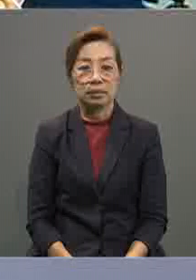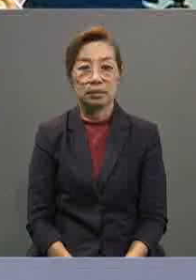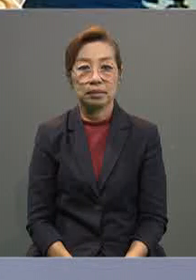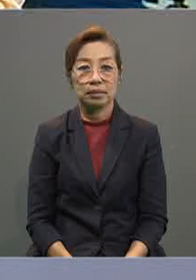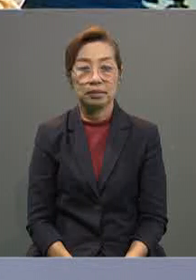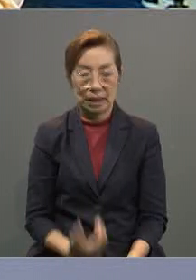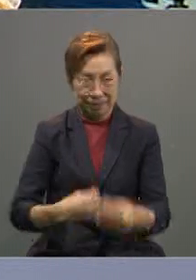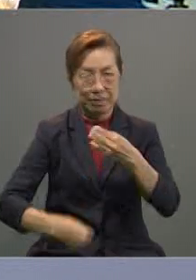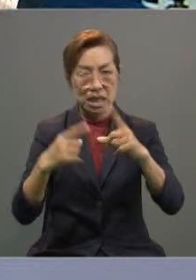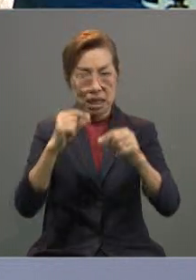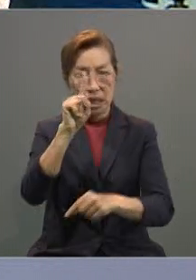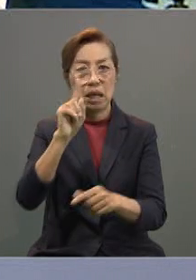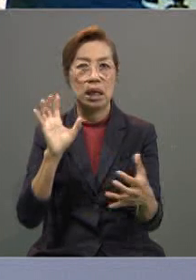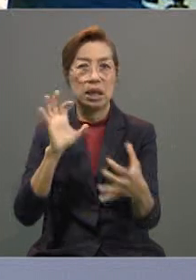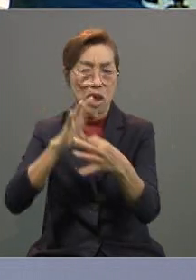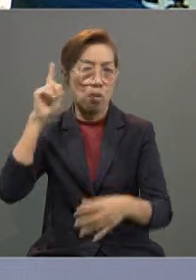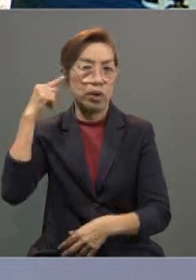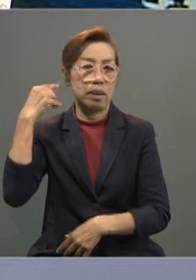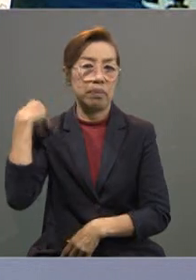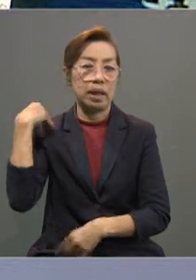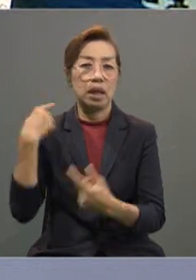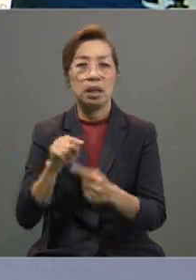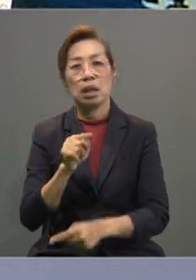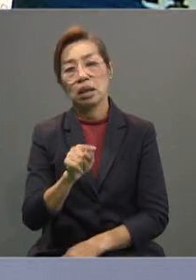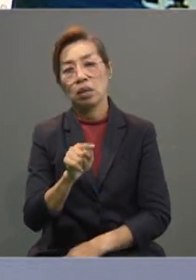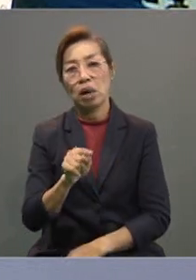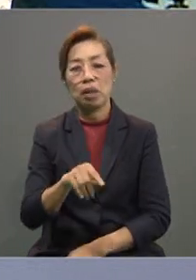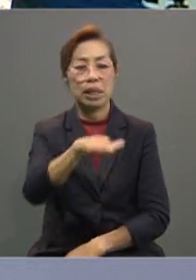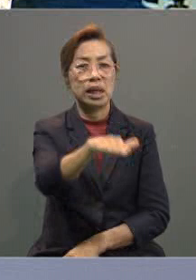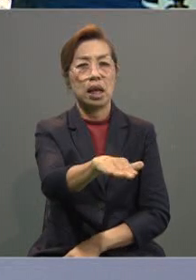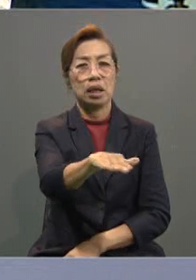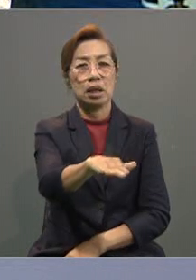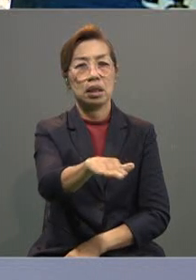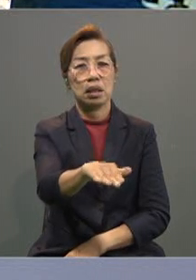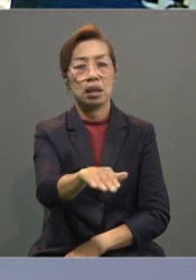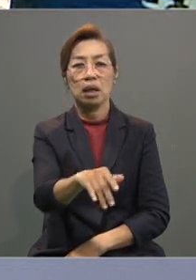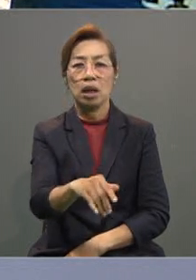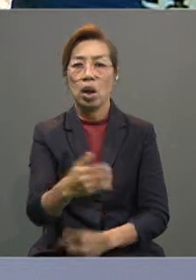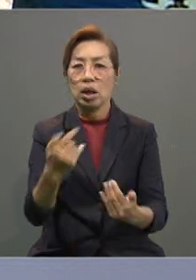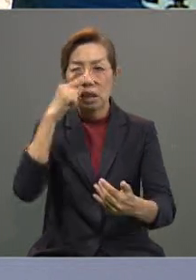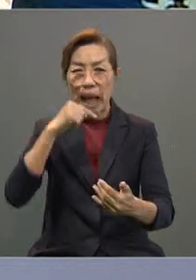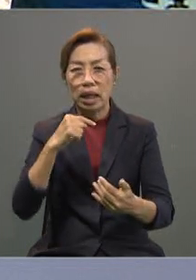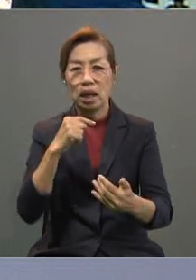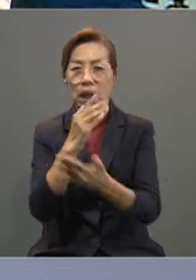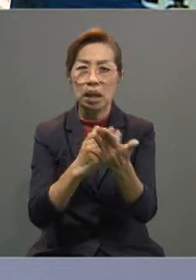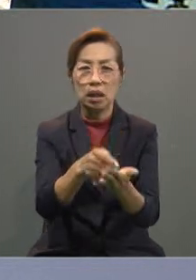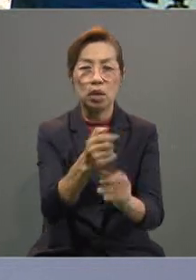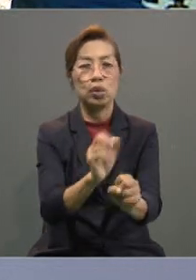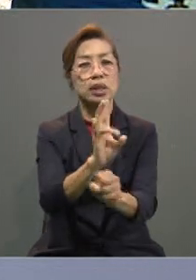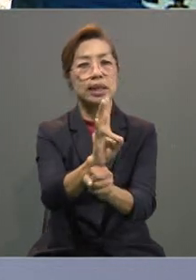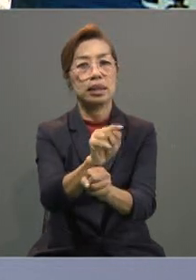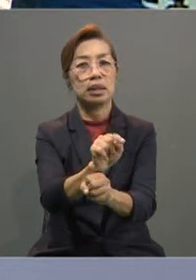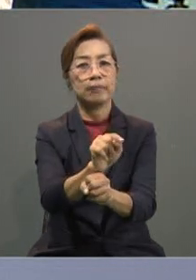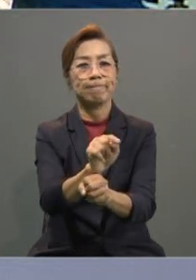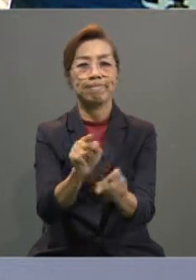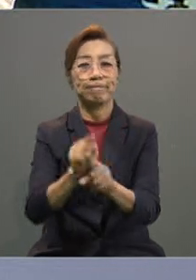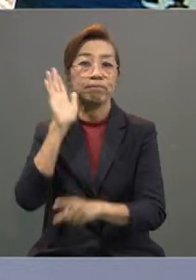ยังมีอีก 1คดีนะคะที่เกี่ยวข้องกับผู้หญิงค่ะแต่ว่าข่าวนี้เนี่ยเหยื่อเป็นเด็กแล้วก็เป็นเด็กลูกครึ่งนะคะอายุเพียงแค่ 7ขวบเท่านั้นเอง